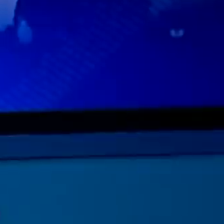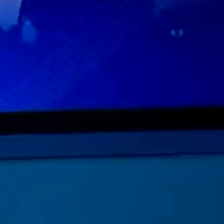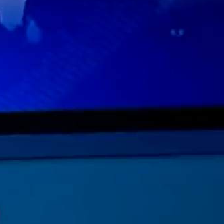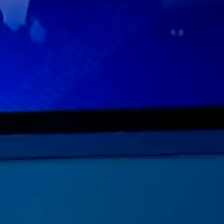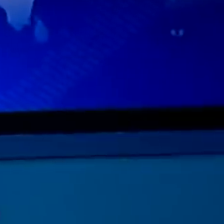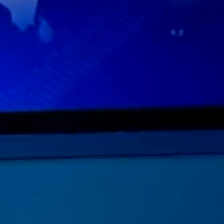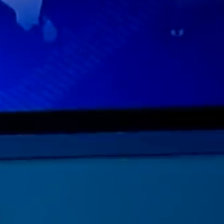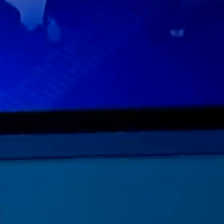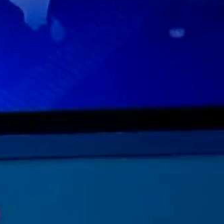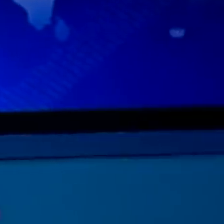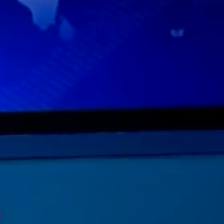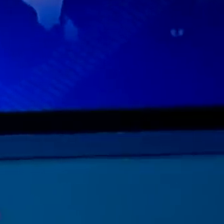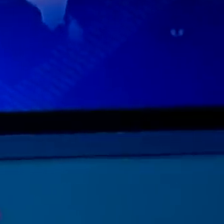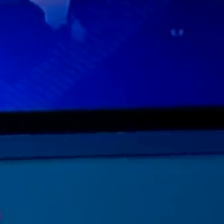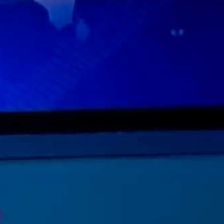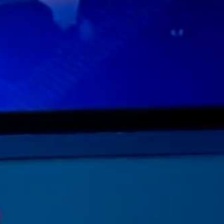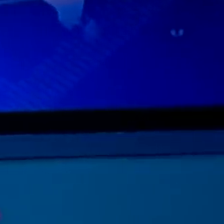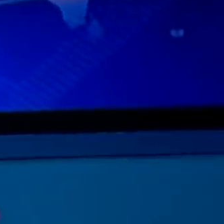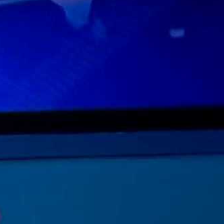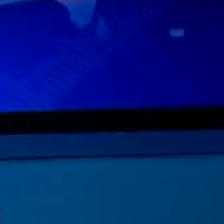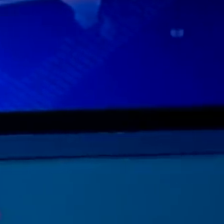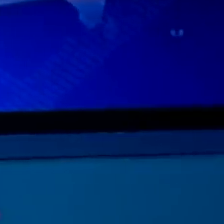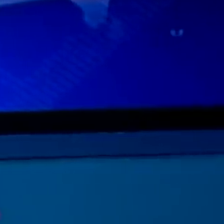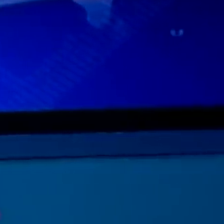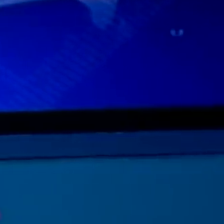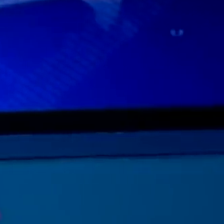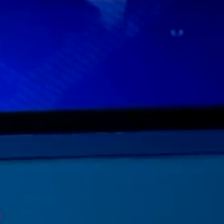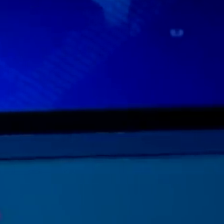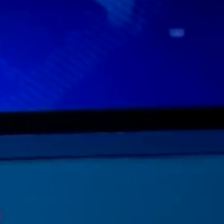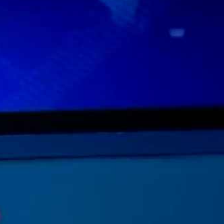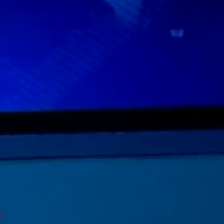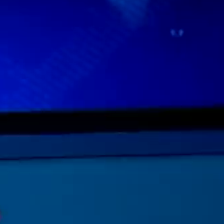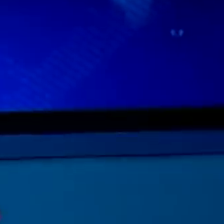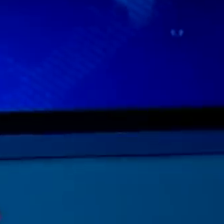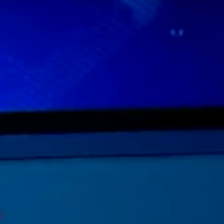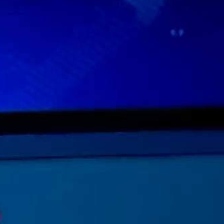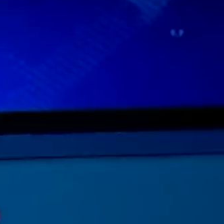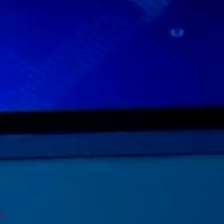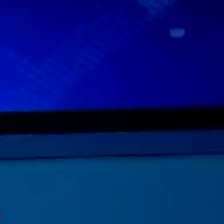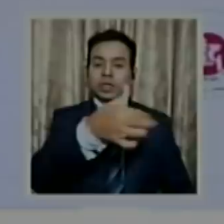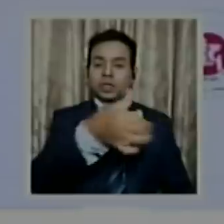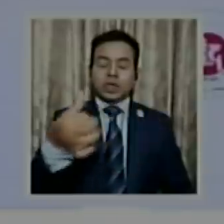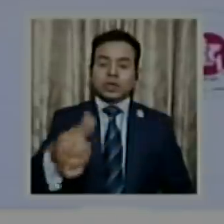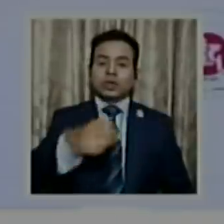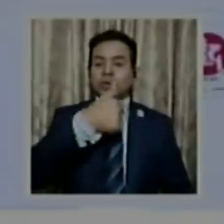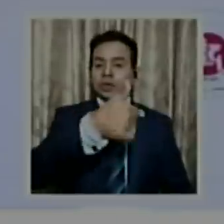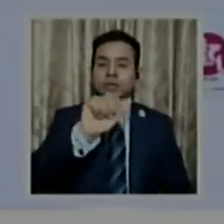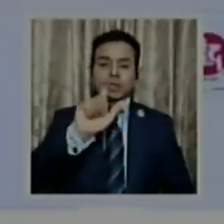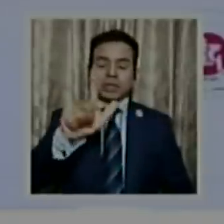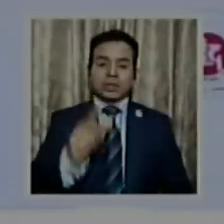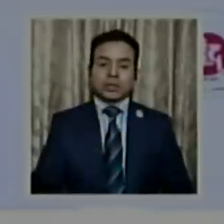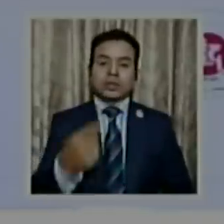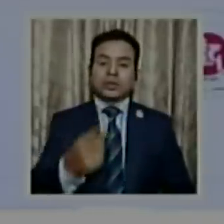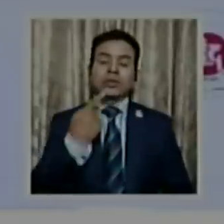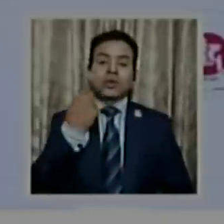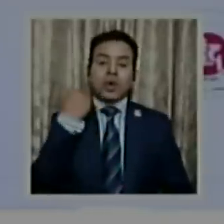দর্শক, আমরা এখন সরাসরি চলে যাচ্ছি স্বাস্থ্য অধিদপ্তরের অনলাইন বুলেটিনে। গত ২৪ ঘন্টায় নমুনা